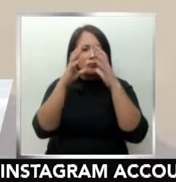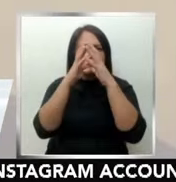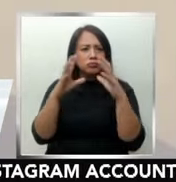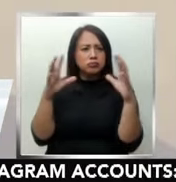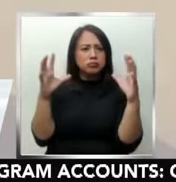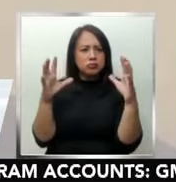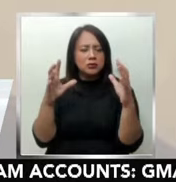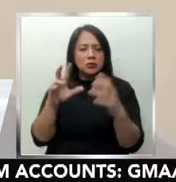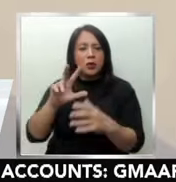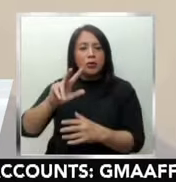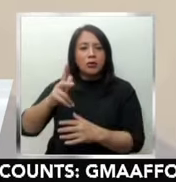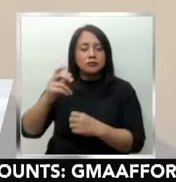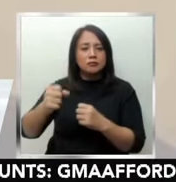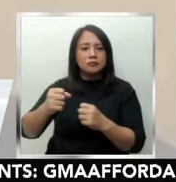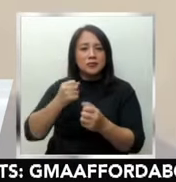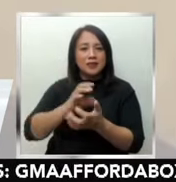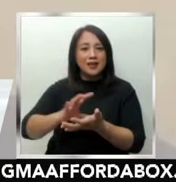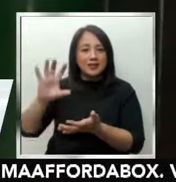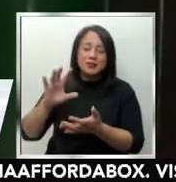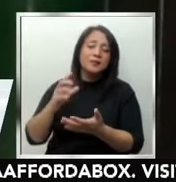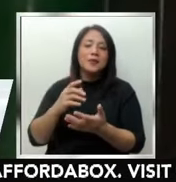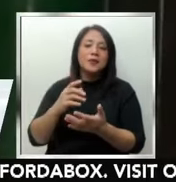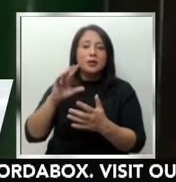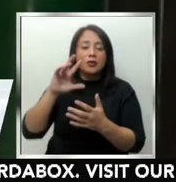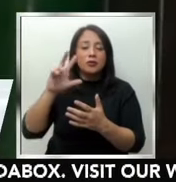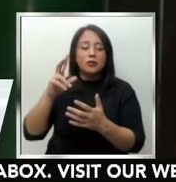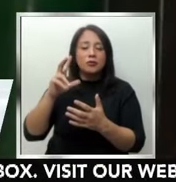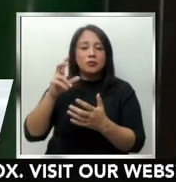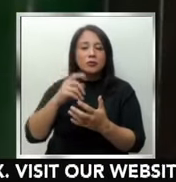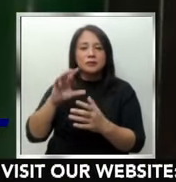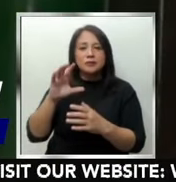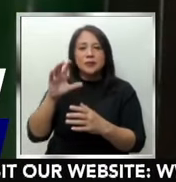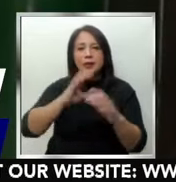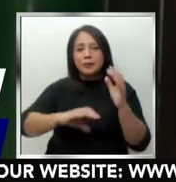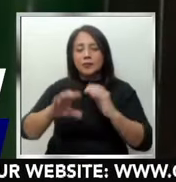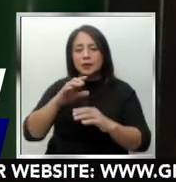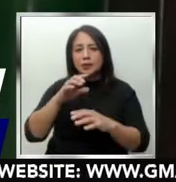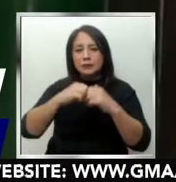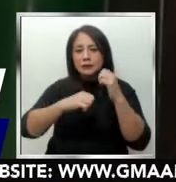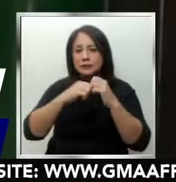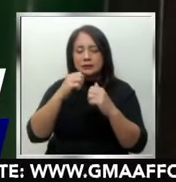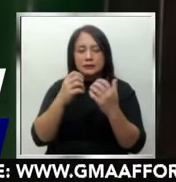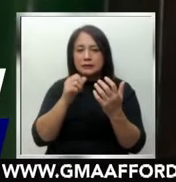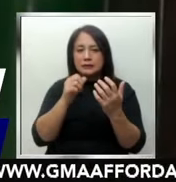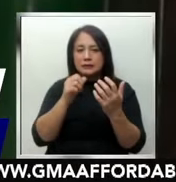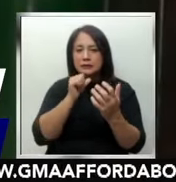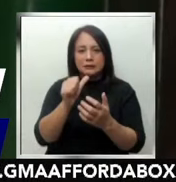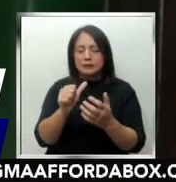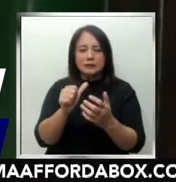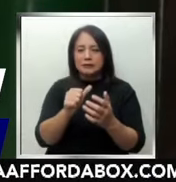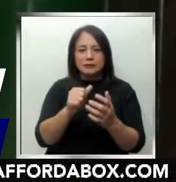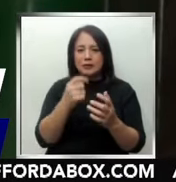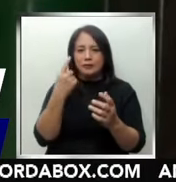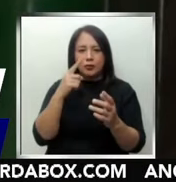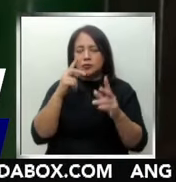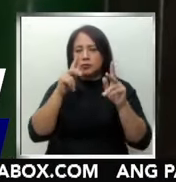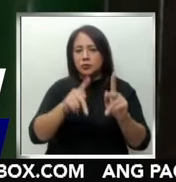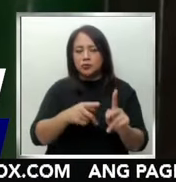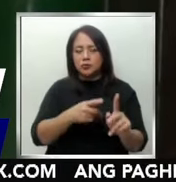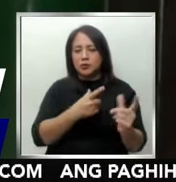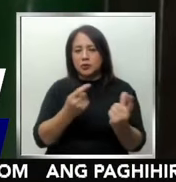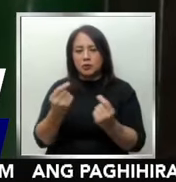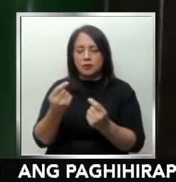kolehiyo si Matt sa kursong chemical engineering hindi makatao ang ginawa ng grupo na to